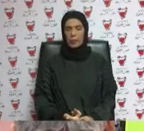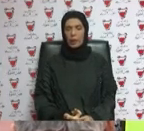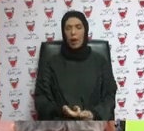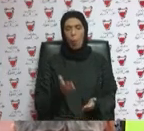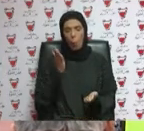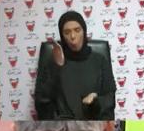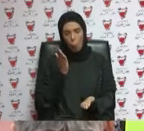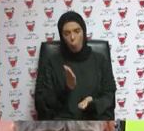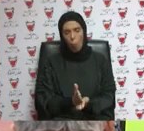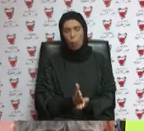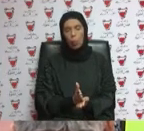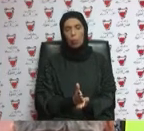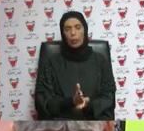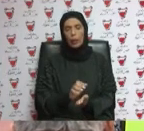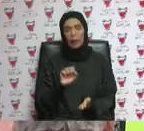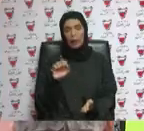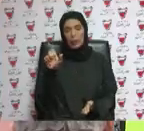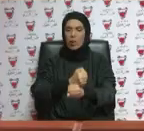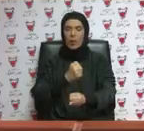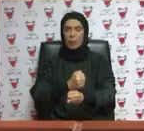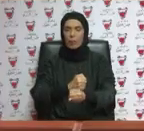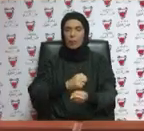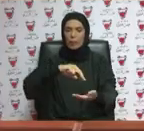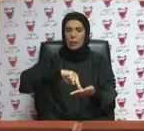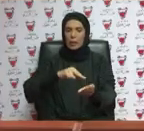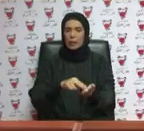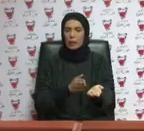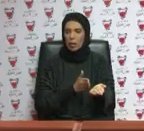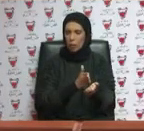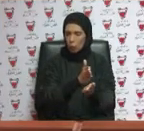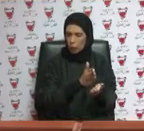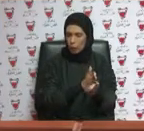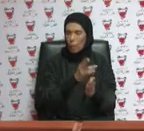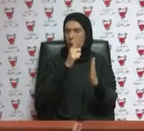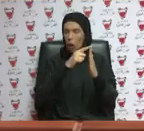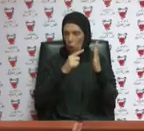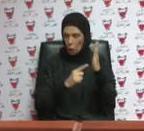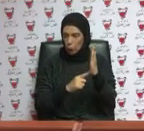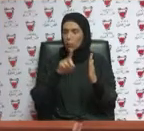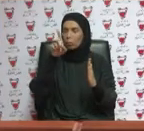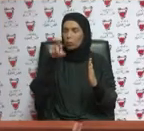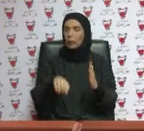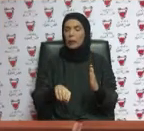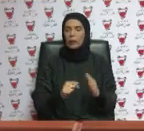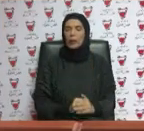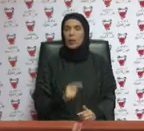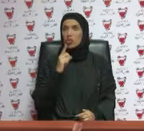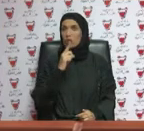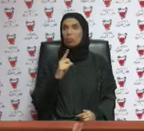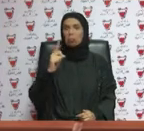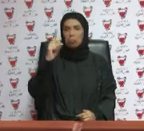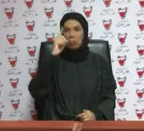حصوله لوظيفة وفق إجراءات معينة. لكن هذا القانون اليوم بإذن الله